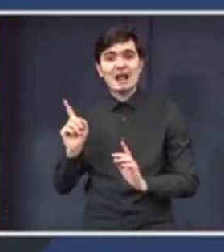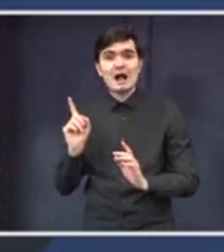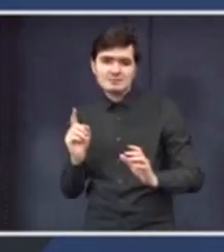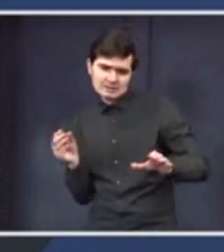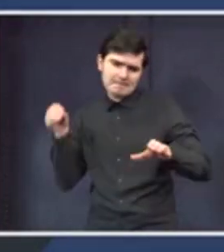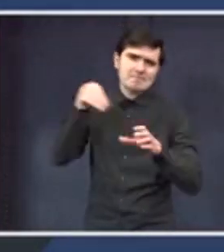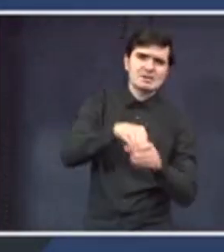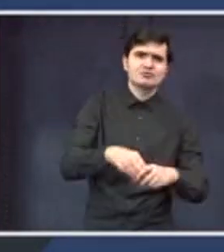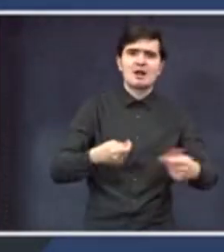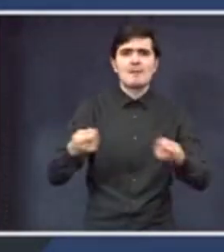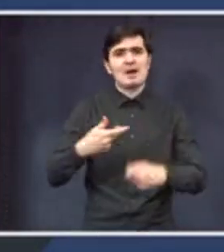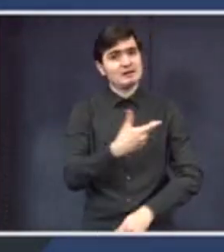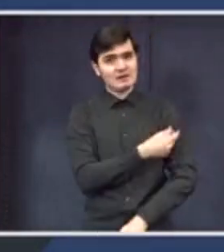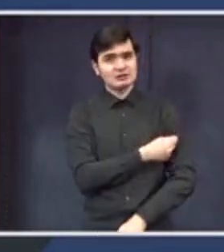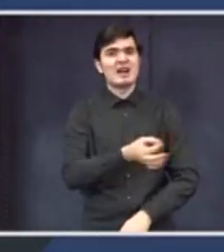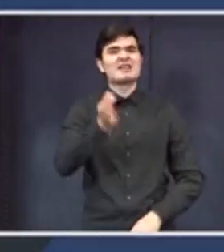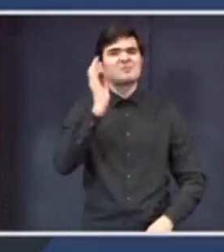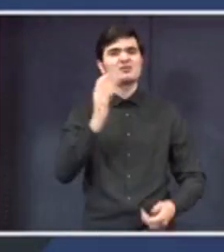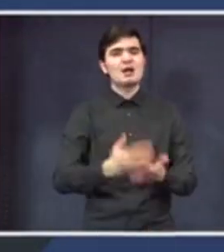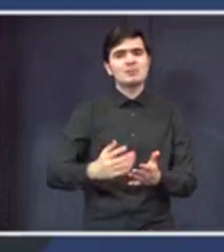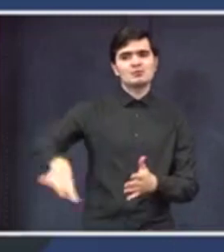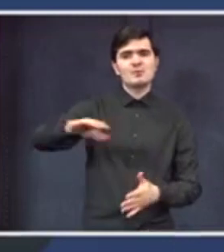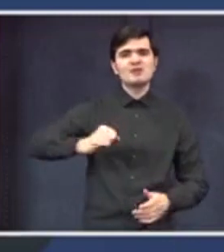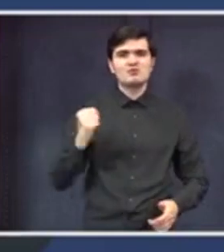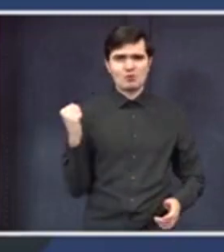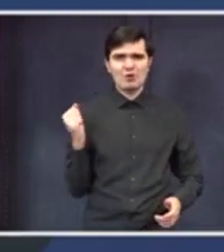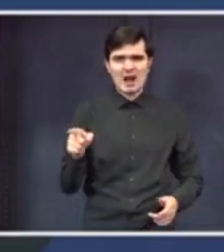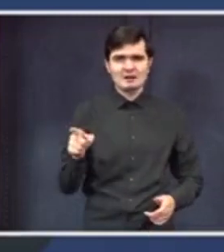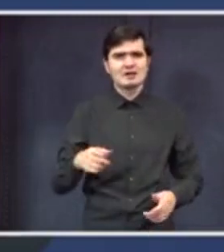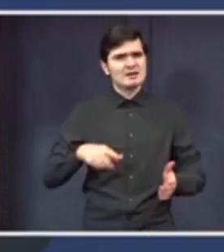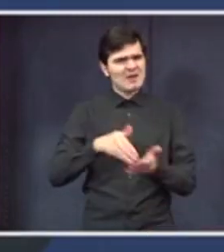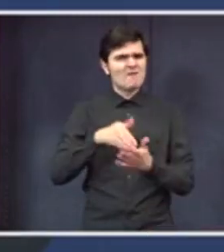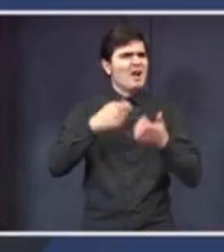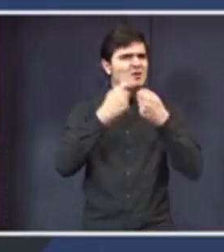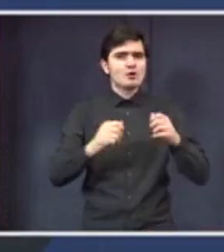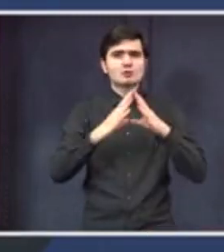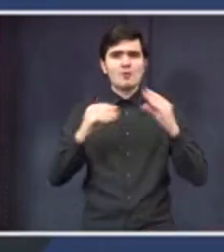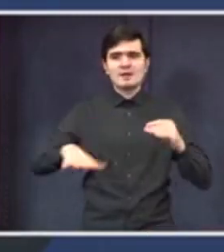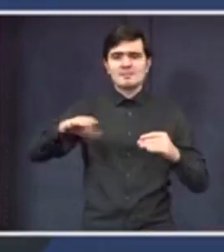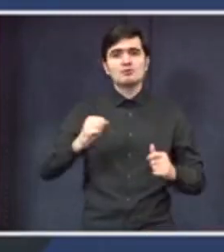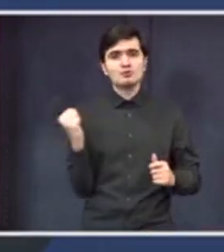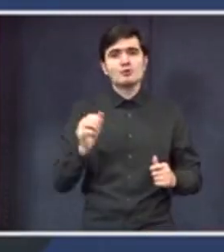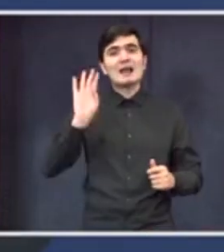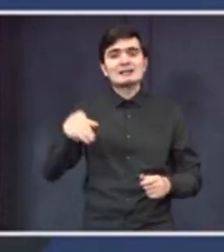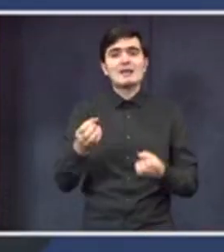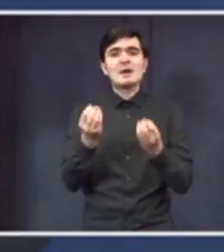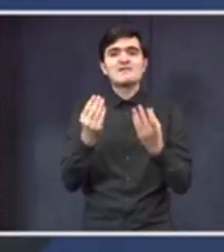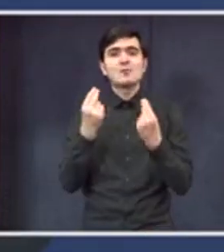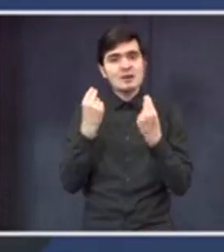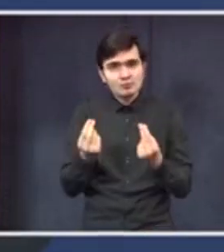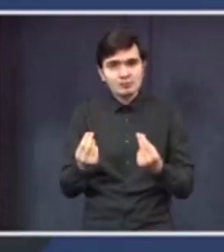de vaccinare, mai ales în mediul rural. Este nevoie ca toți românii din mediul rural să aibă aceste informații și să poată să